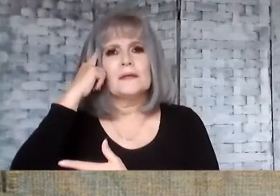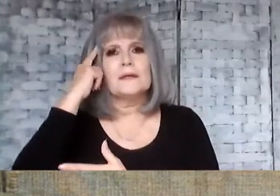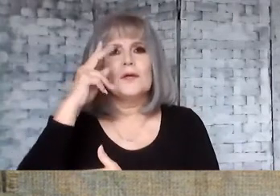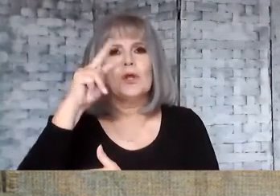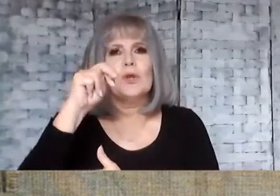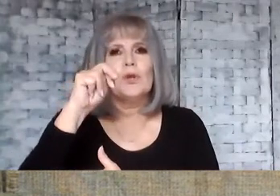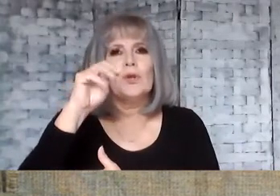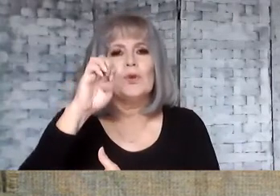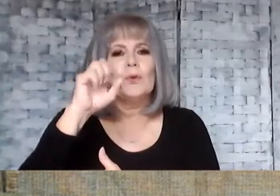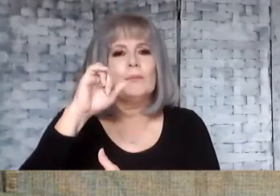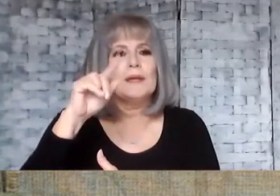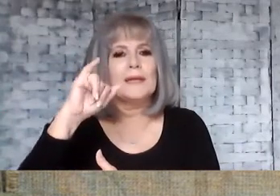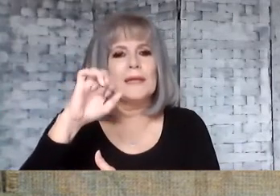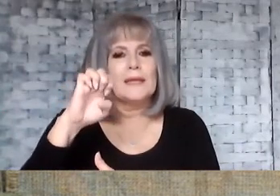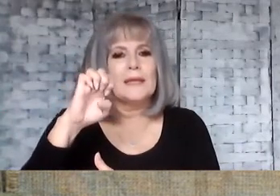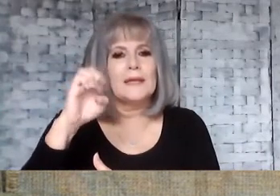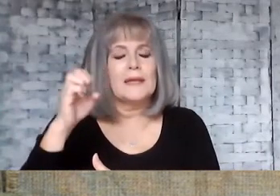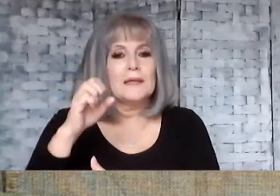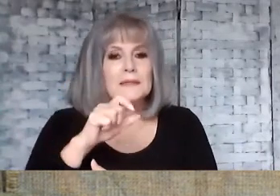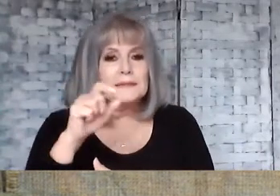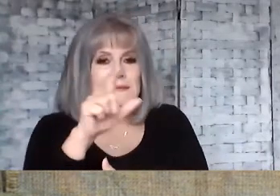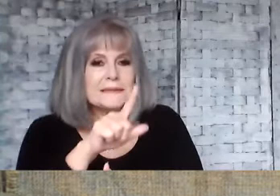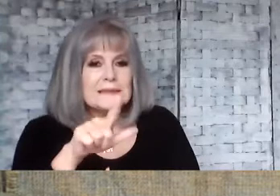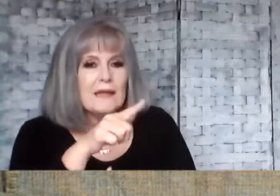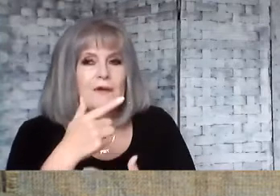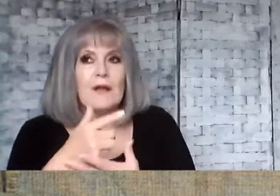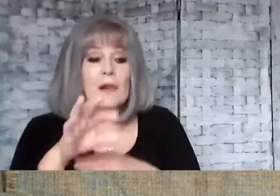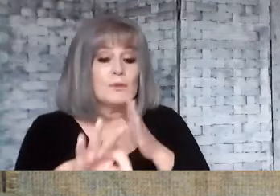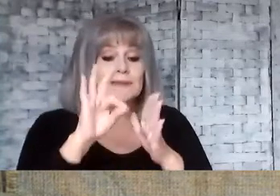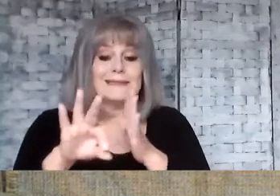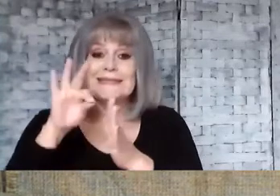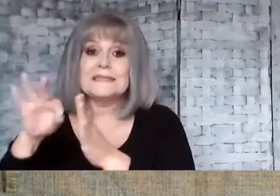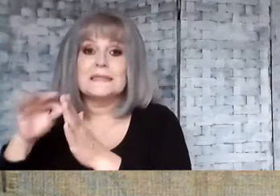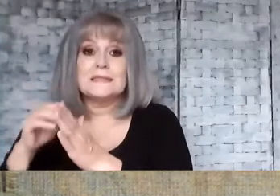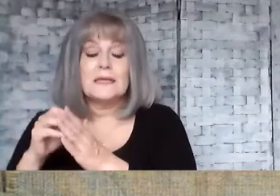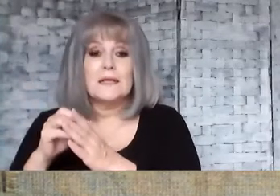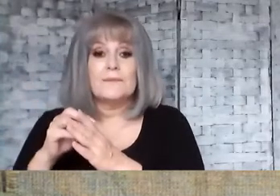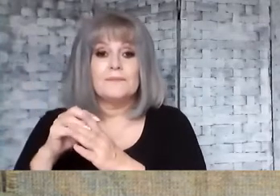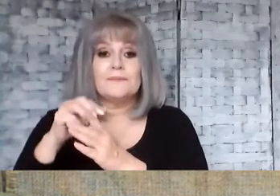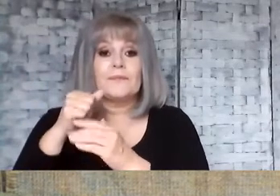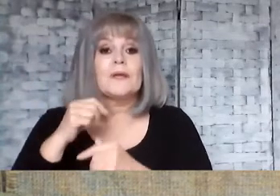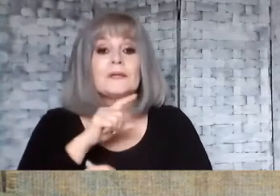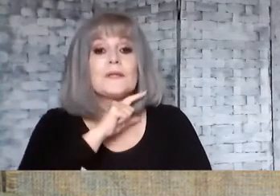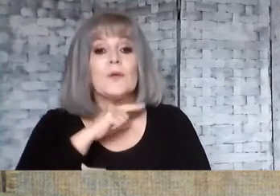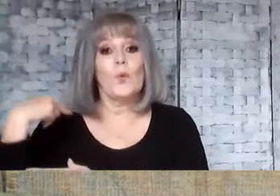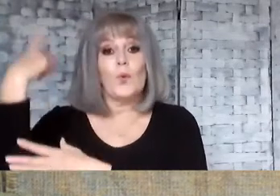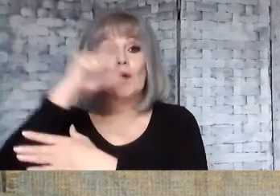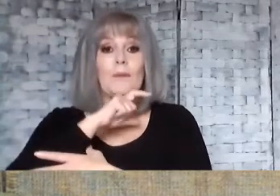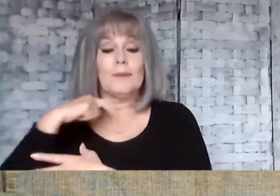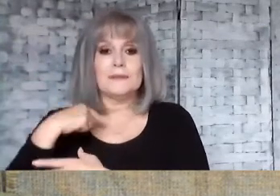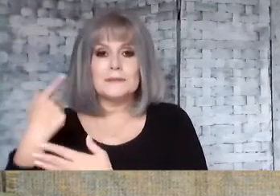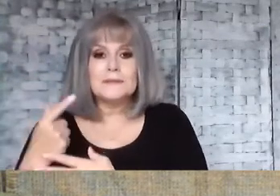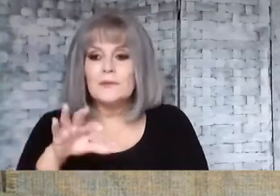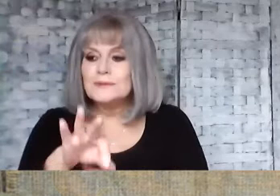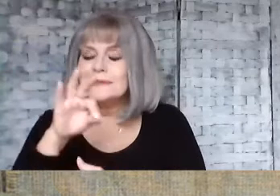17, waar hulle die priesters moes kies. Wat een stam uit die 12 stamme gaan nou die priesters wees vir die